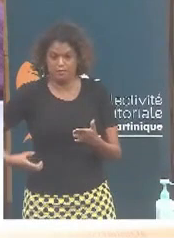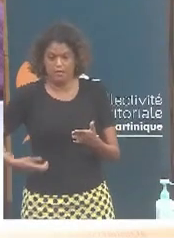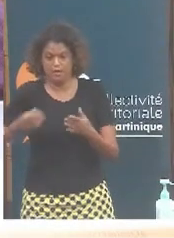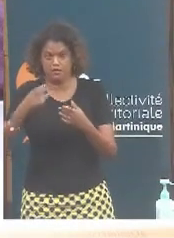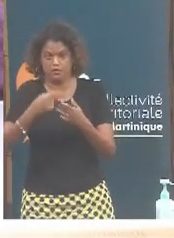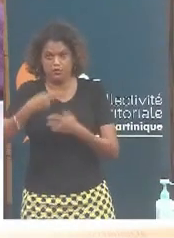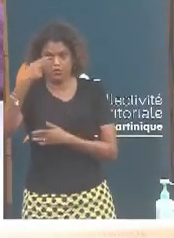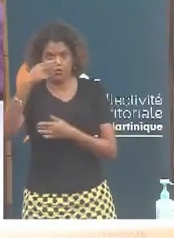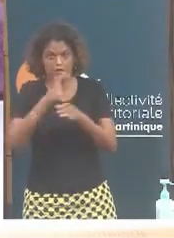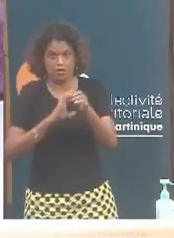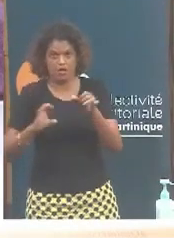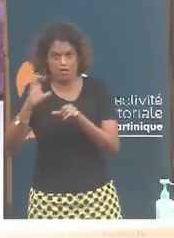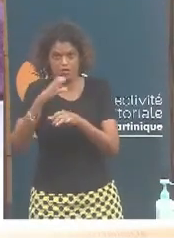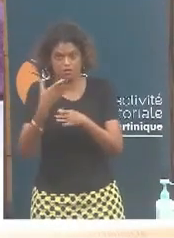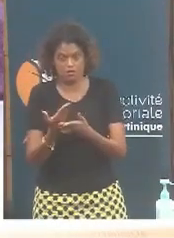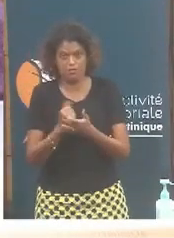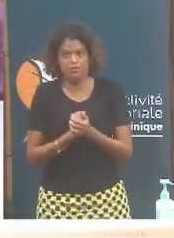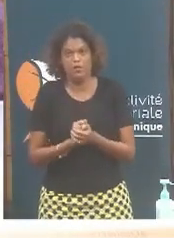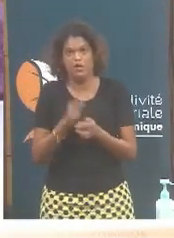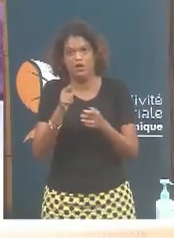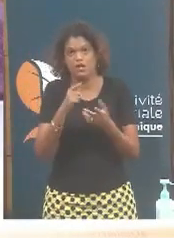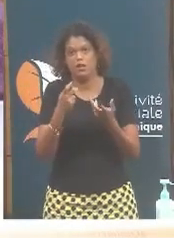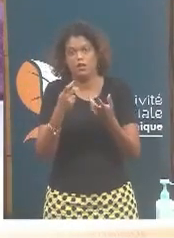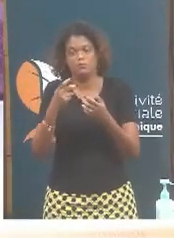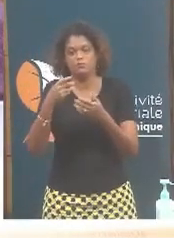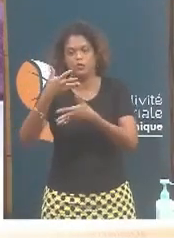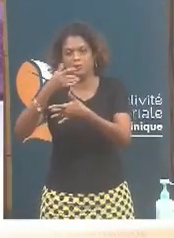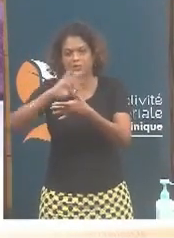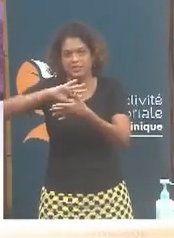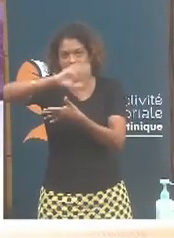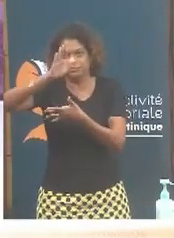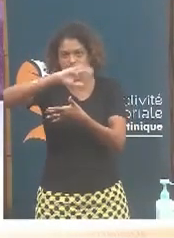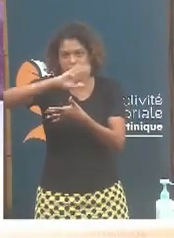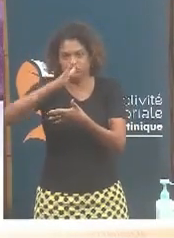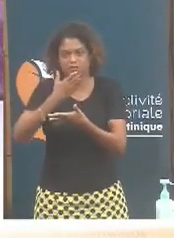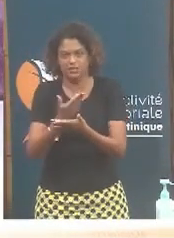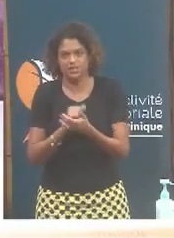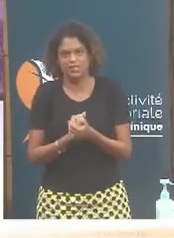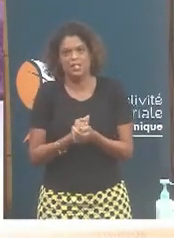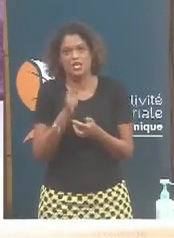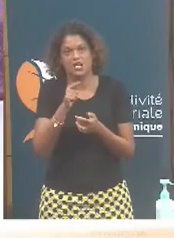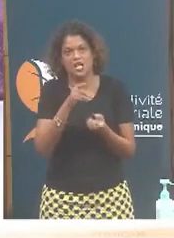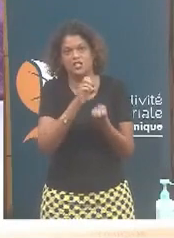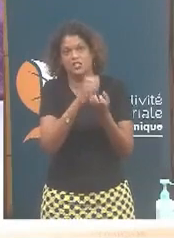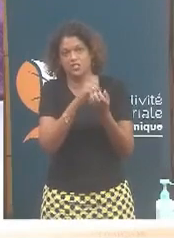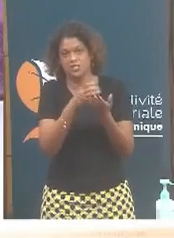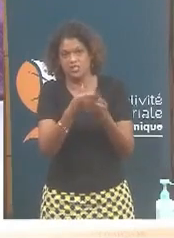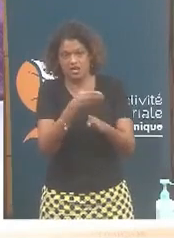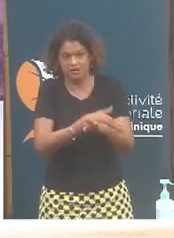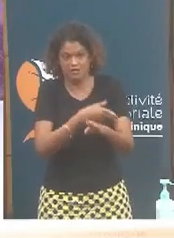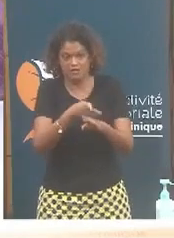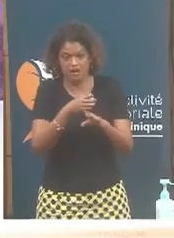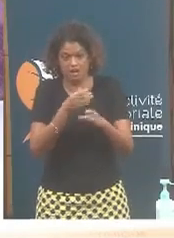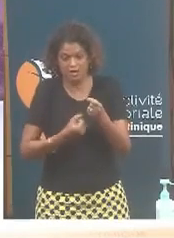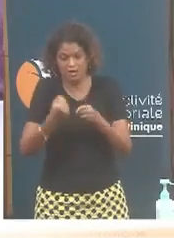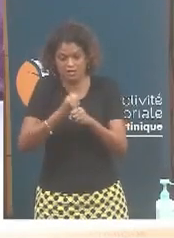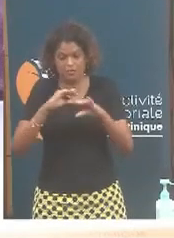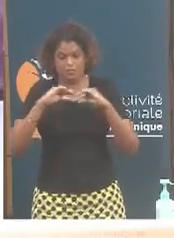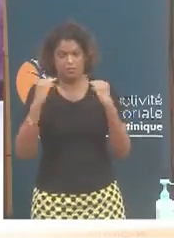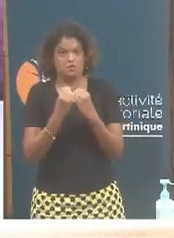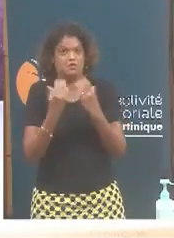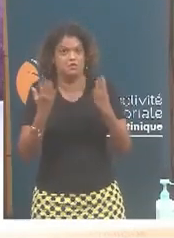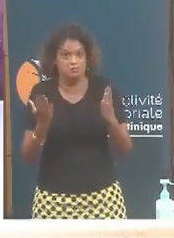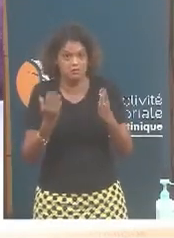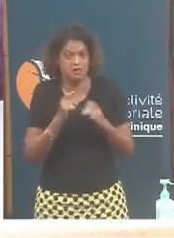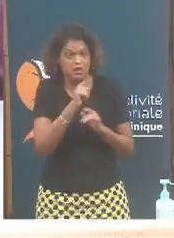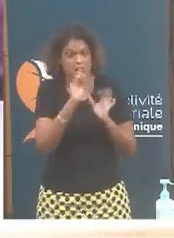Nord-Caraïbe, dont celui de Shelcher, qui avait fait l'étude de faisabilité avant la création de la CTM. Maintenant, c'est